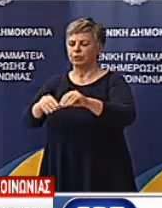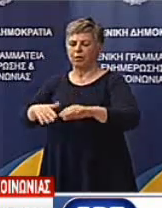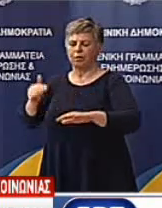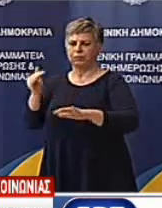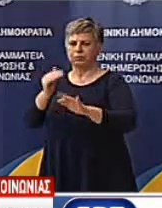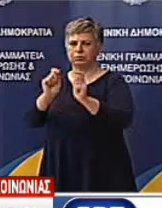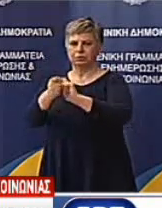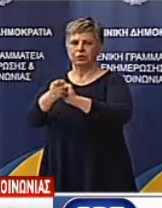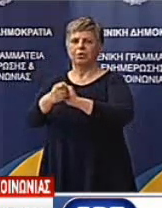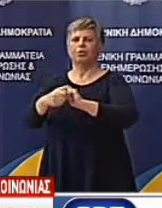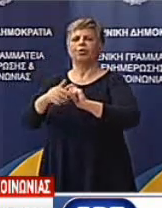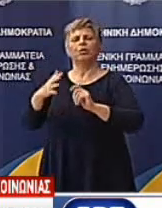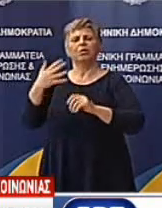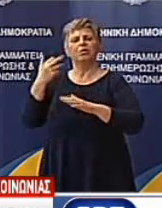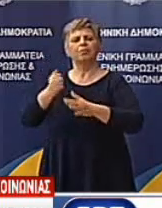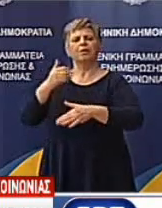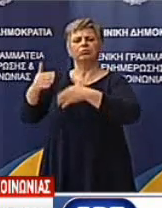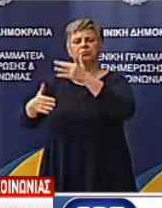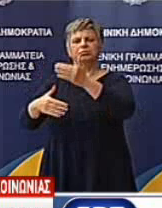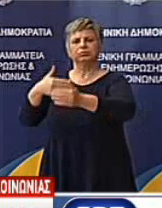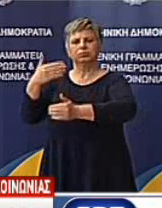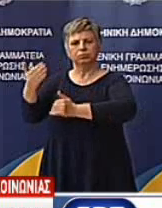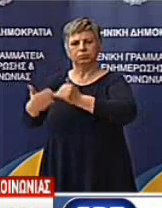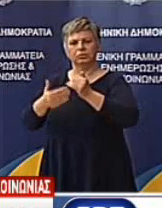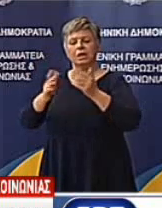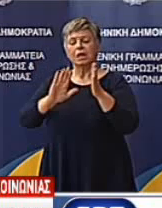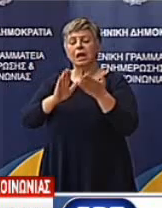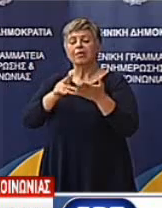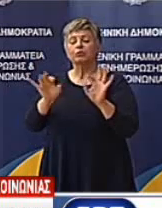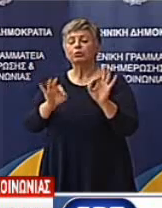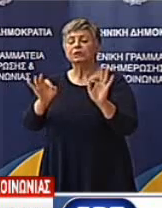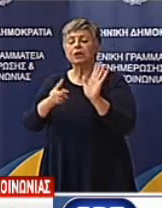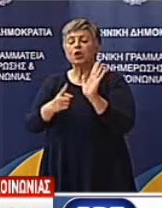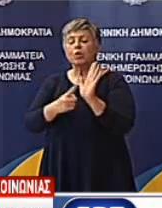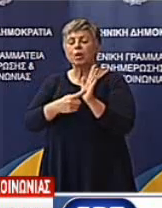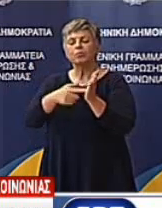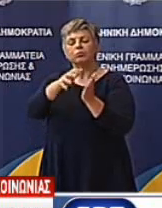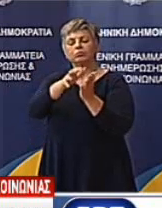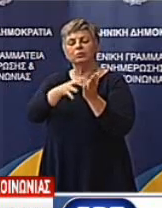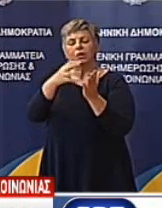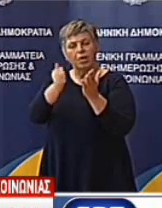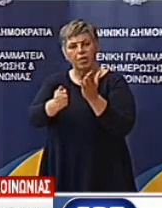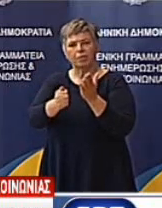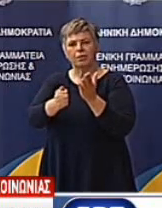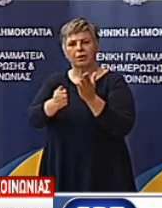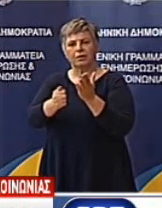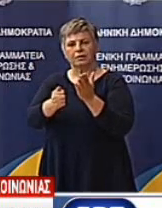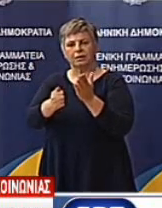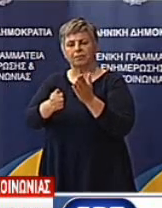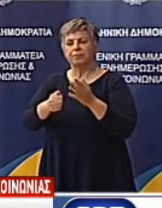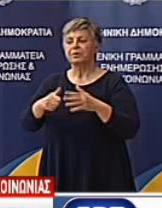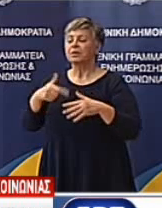αυτό θα έχει και μεταβατικότητες και πολλά τα οποία θα συνοδεύσουν το αρχικό νομοσχέδιο. Η κυβέρνηση έχει μπει με μία